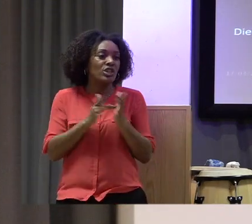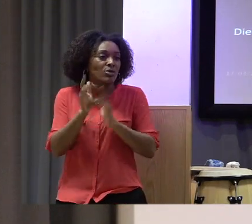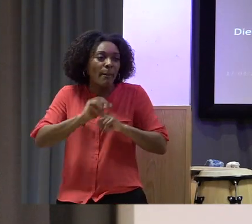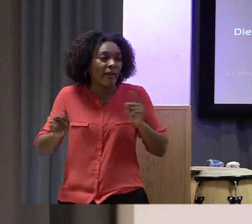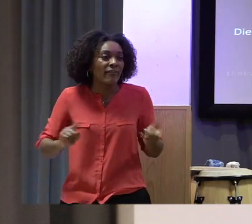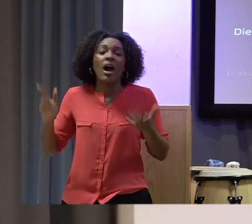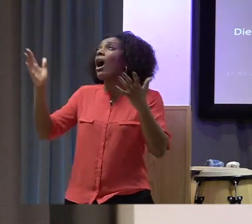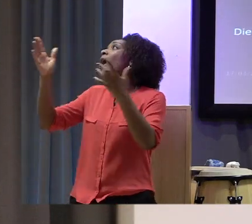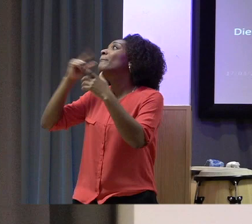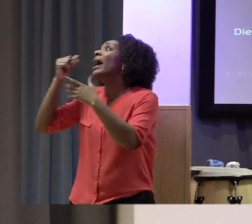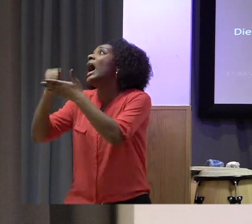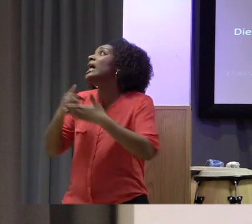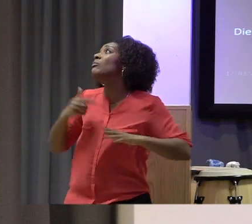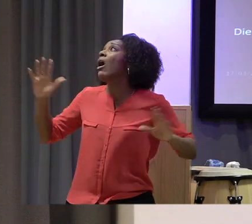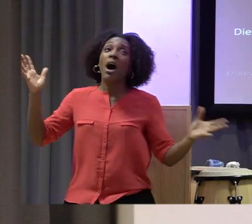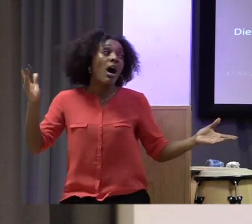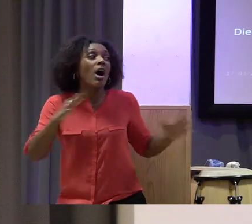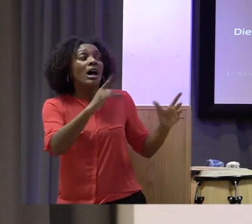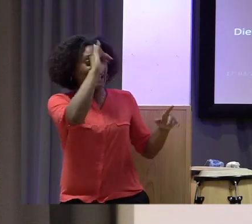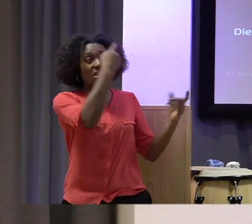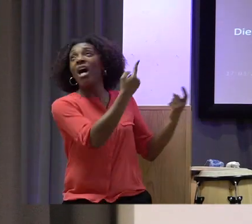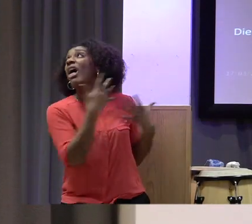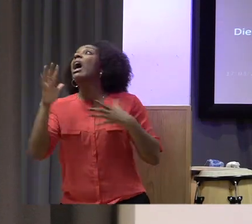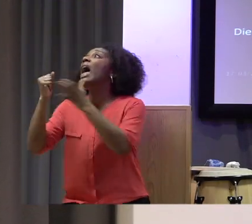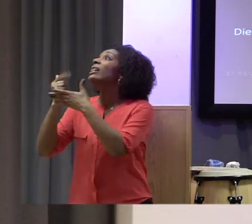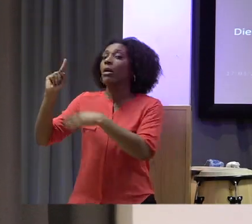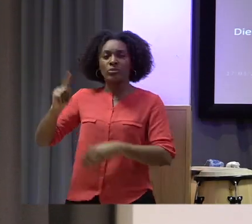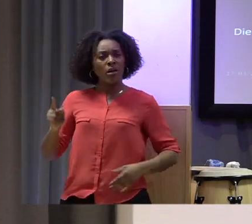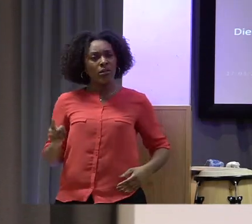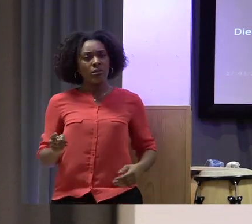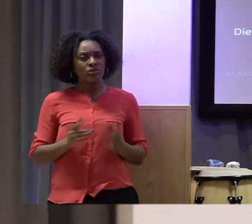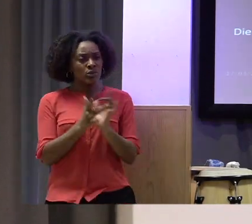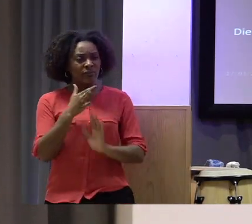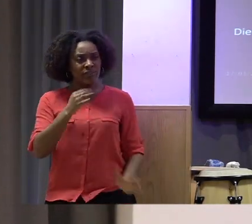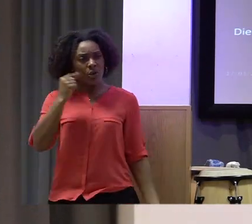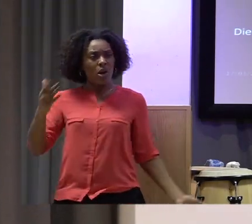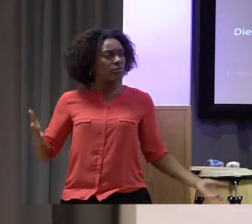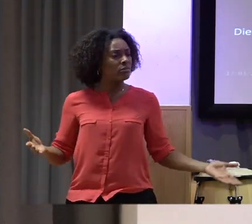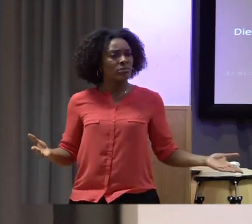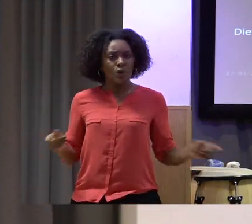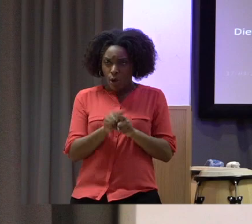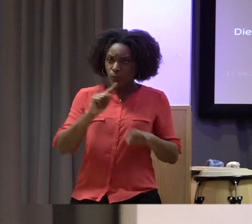cela. Il s'est comporté en Fils de l'homme. Il s'est comporté